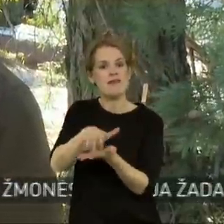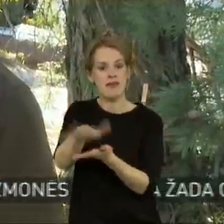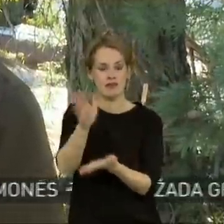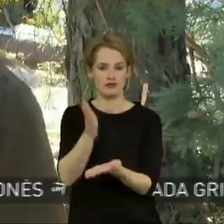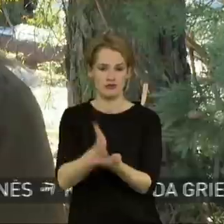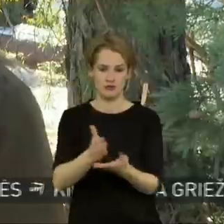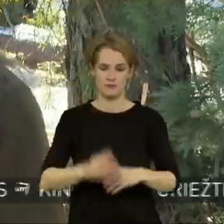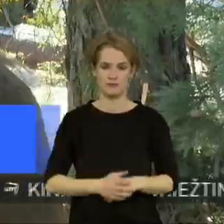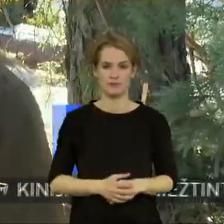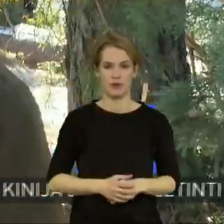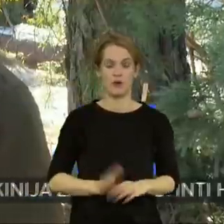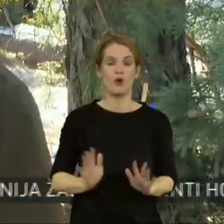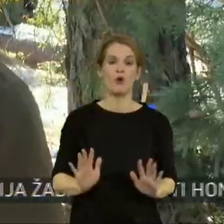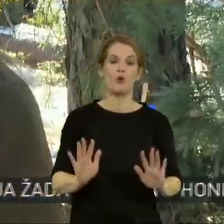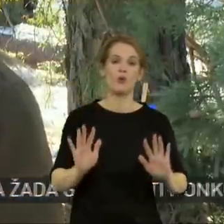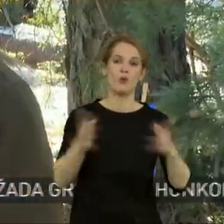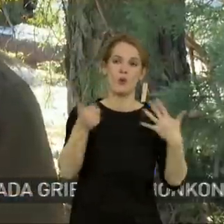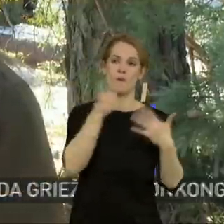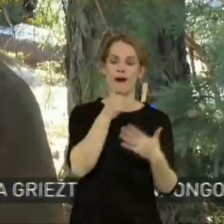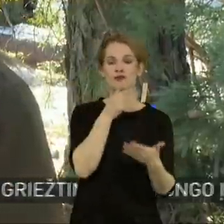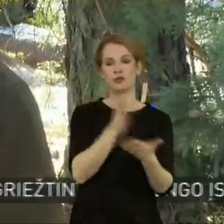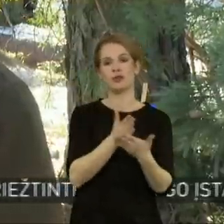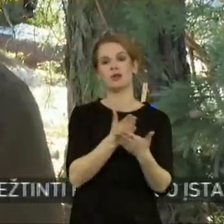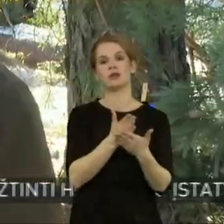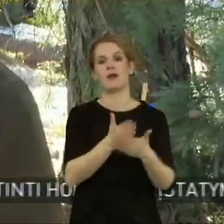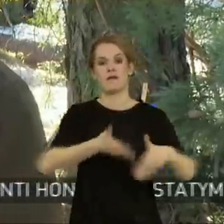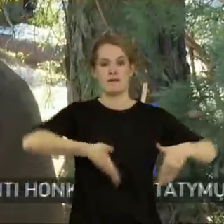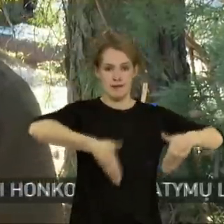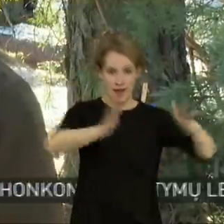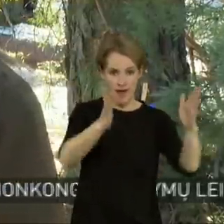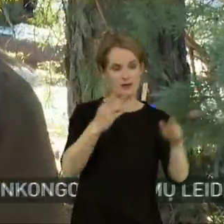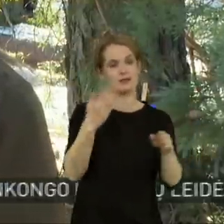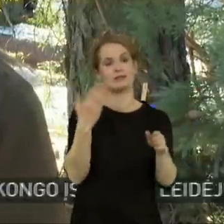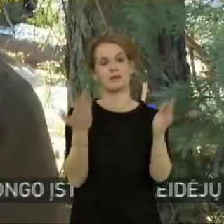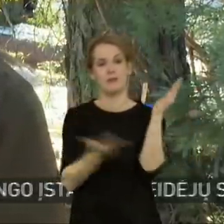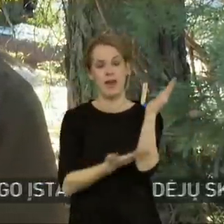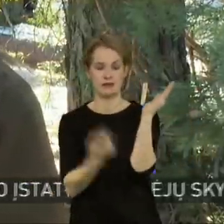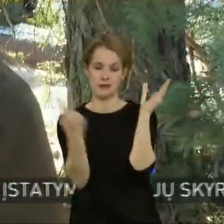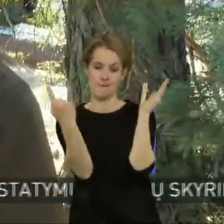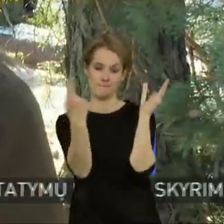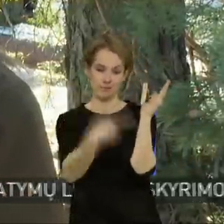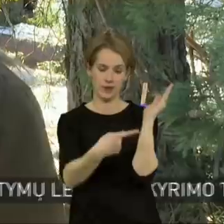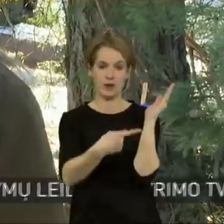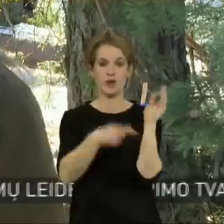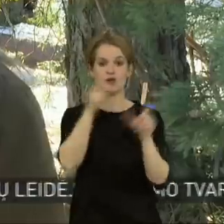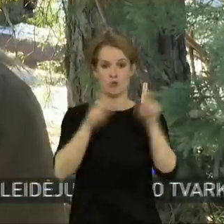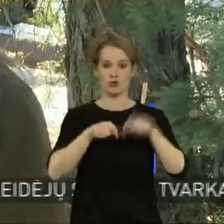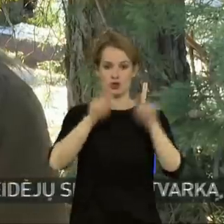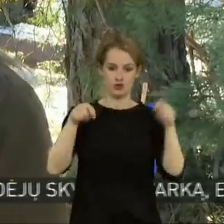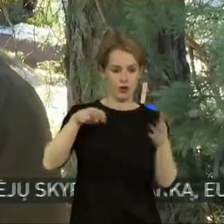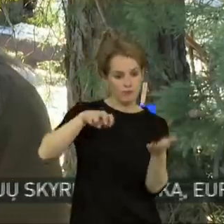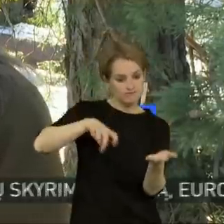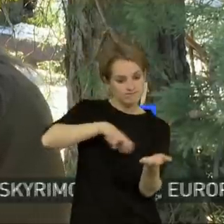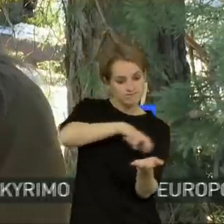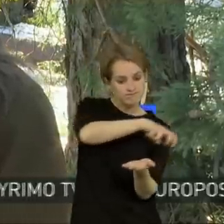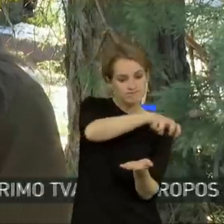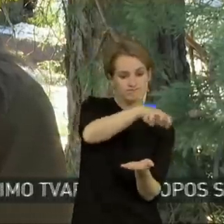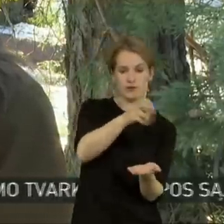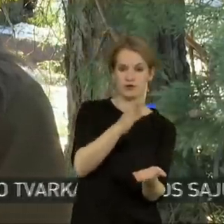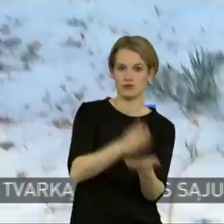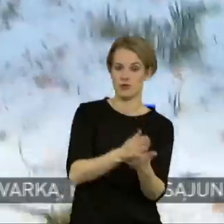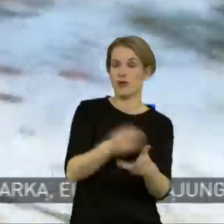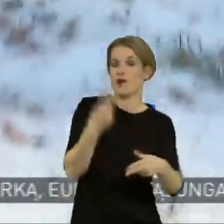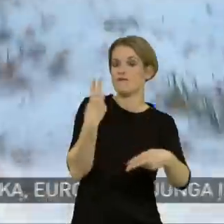ir nuvirsta medžiai ant kelių, ant takelių, tai žmonės pradeda apeidinėti tuos medžius, apvažiuoti juos ir taip kenkia